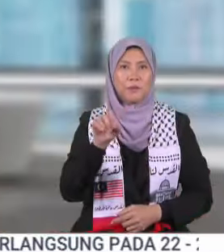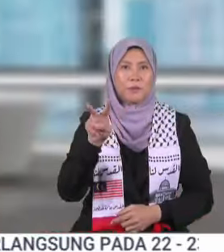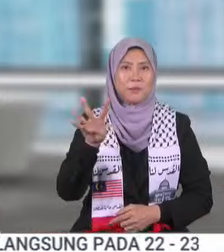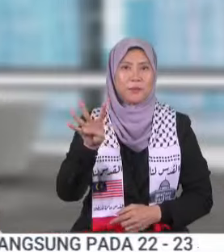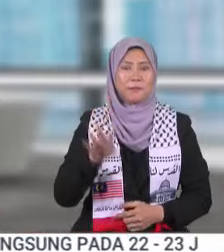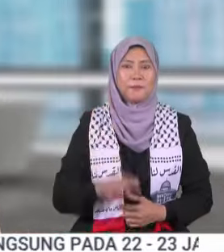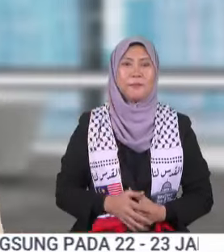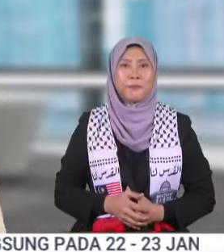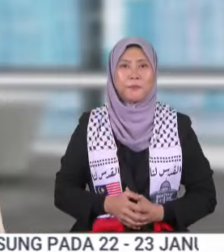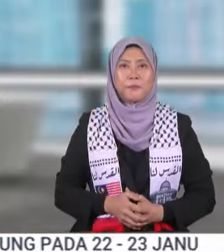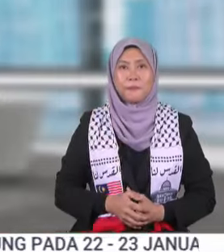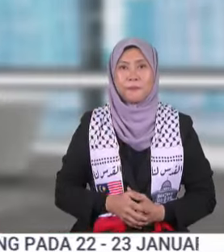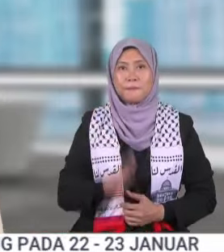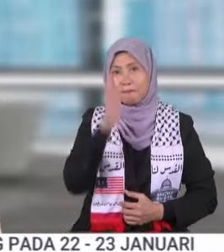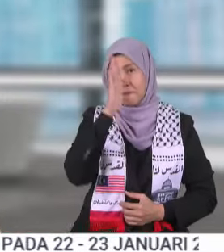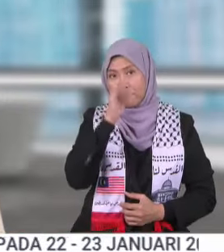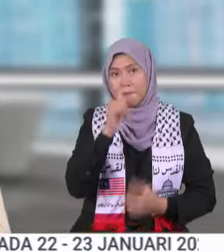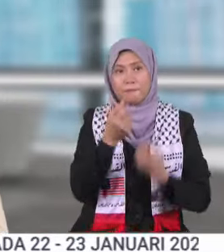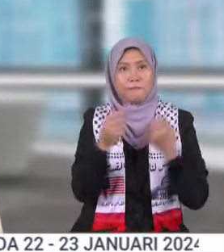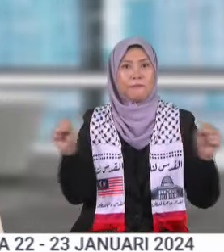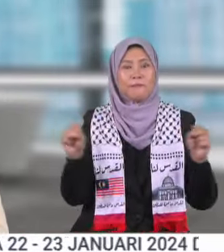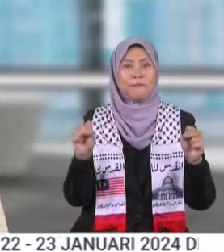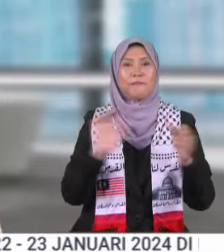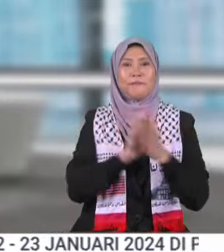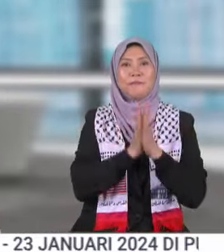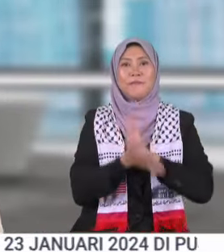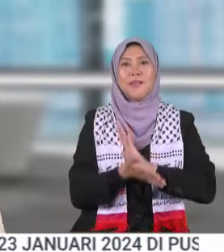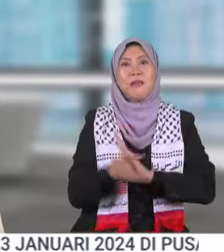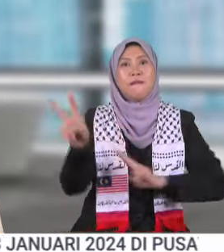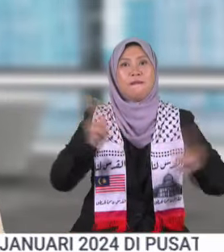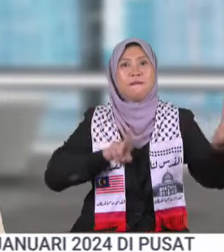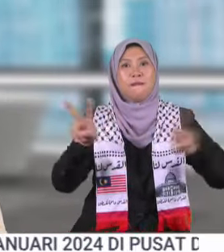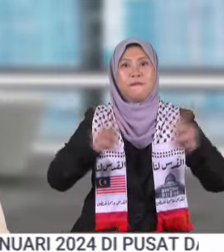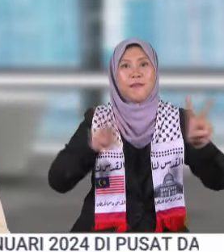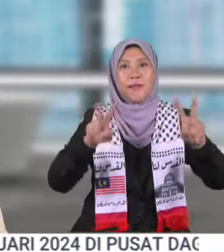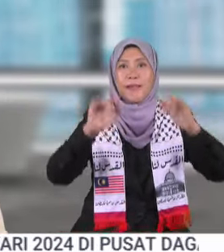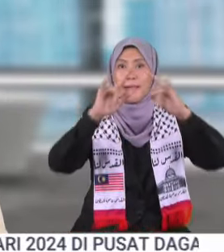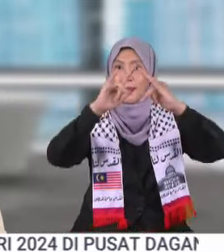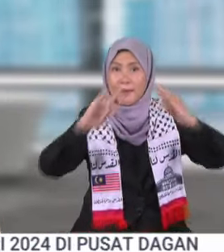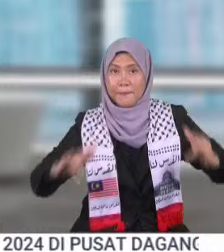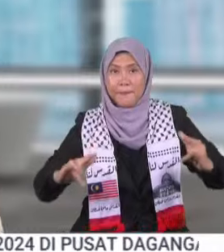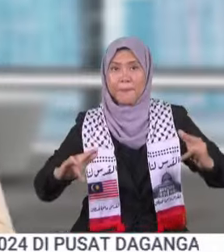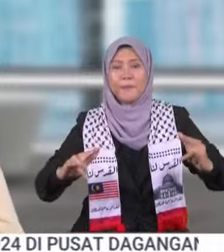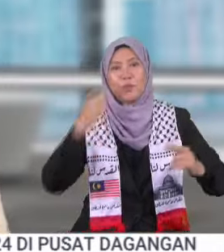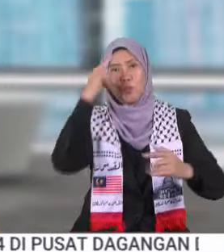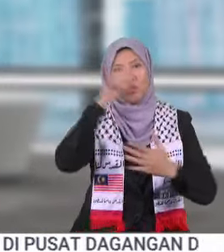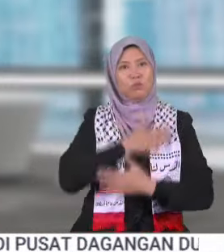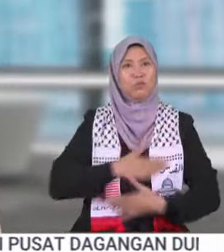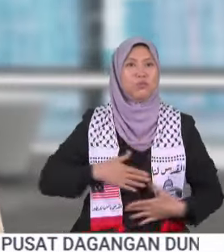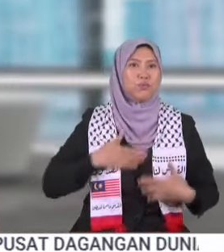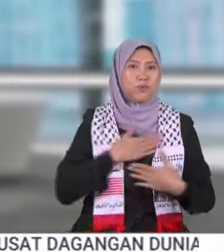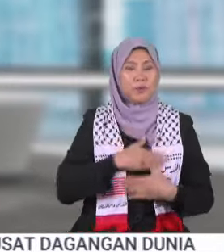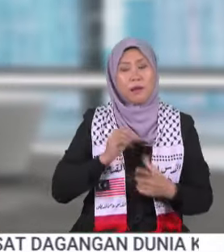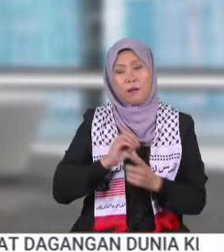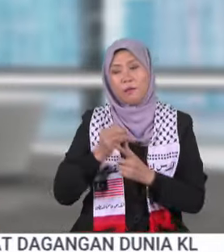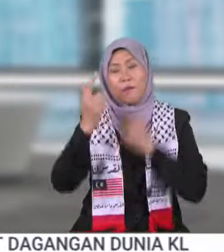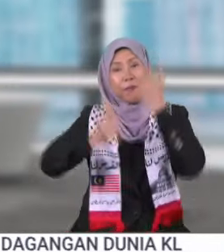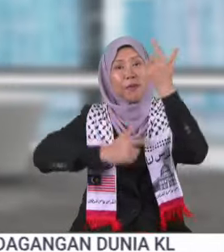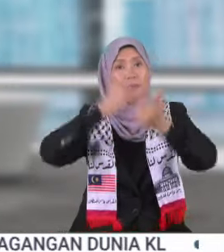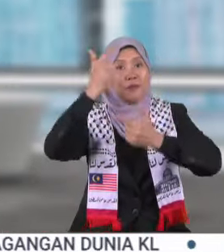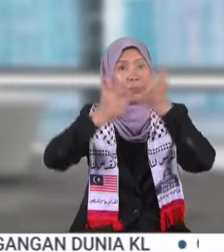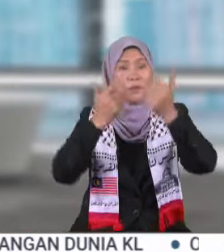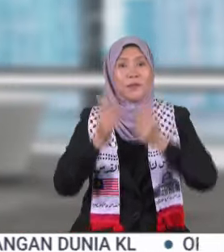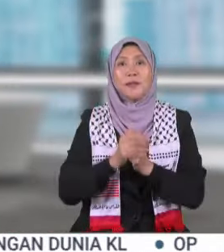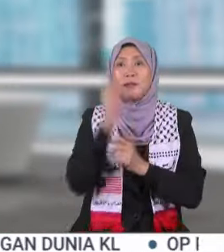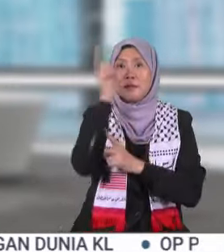ini Melaka sedia menjadi pilihan pemilik kamper Van ataupun Van perkimahan untuk beriadah mahupun melancong